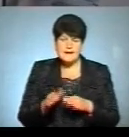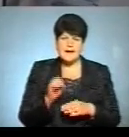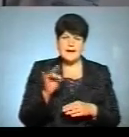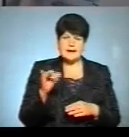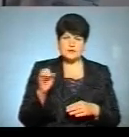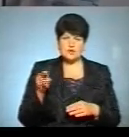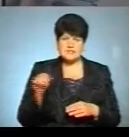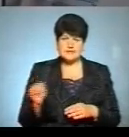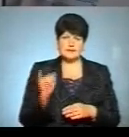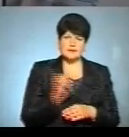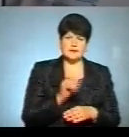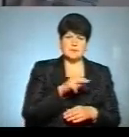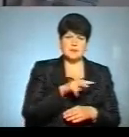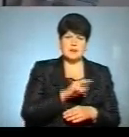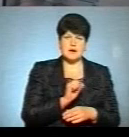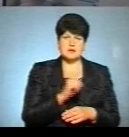плазму.